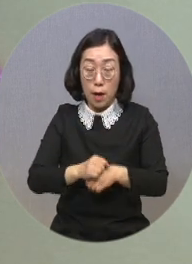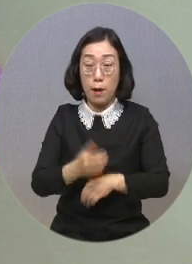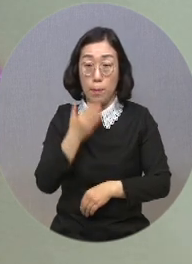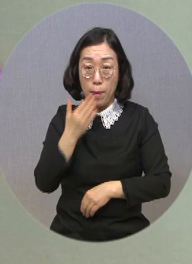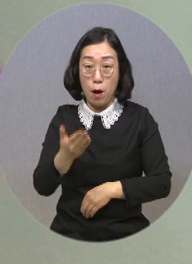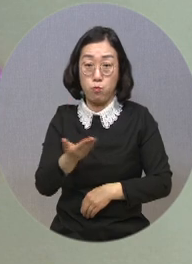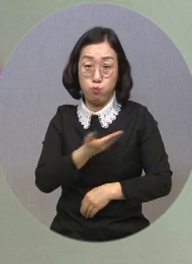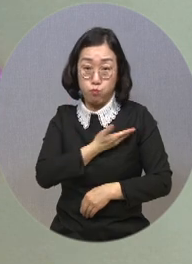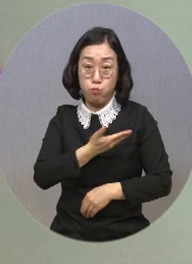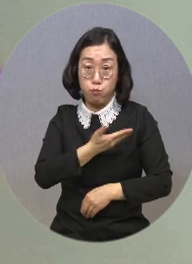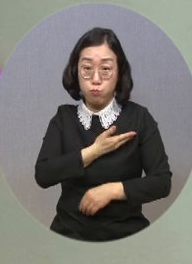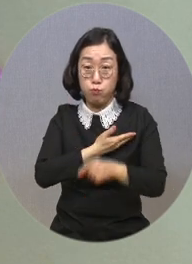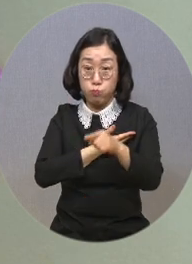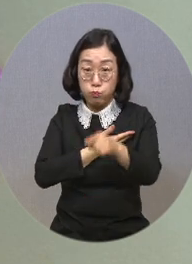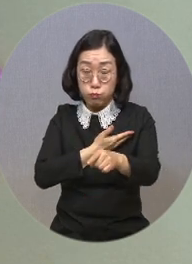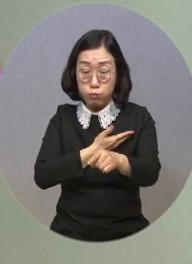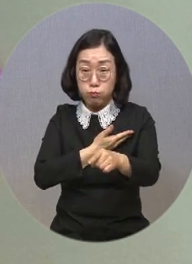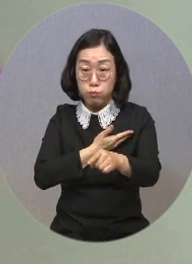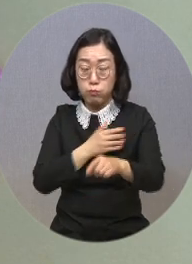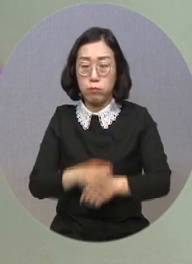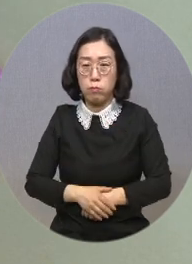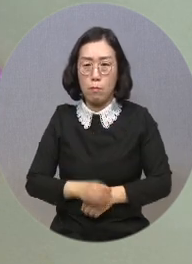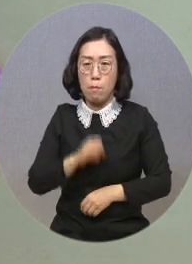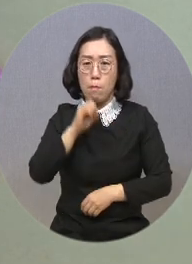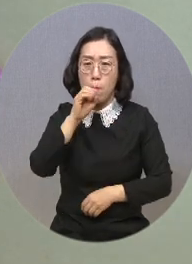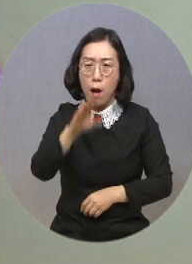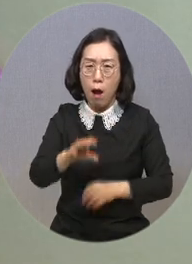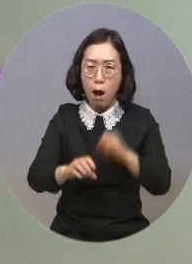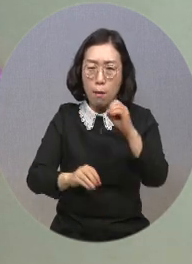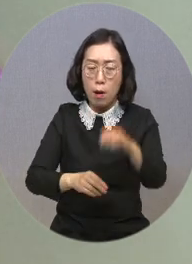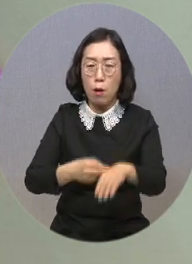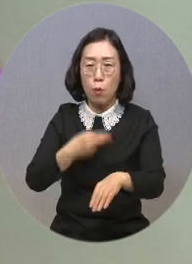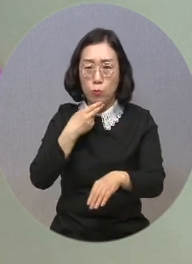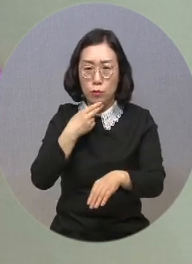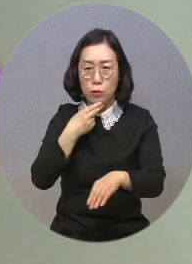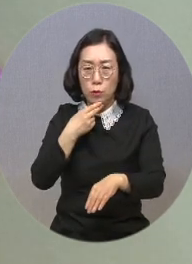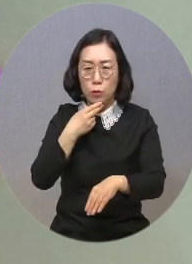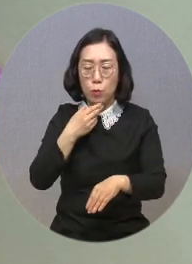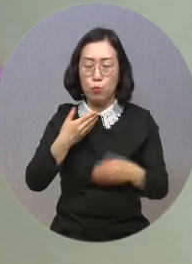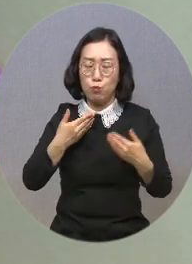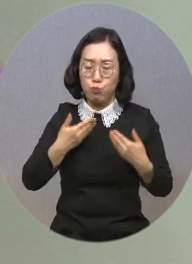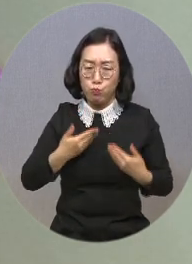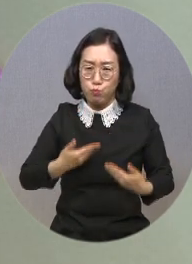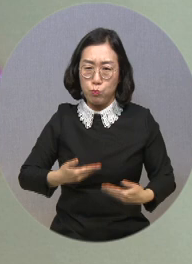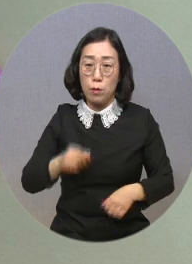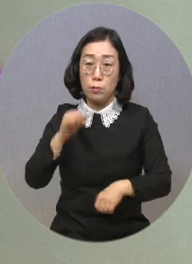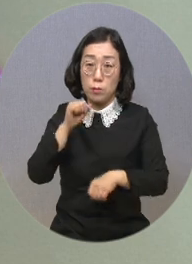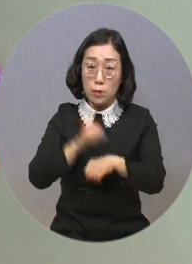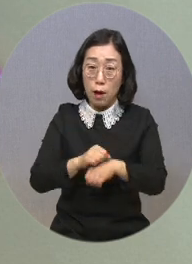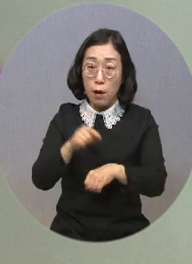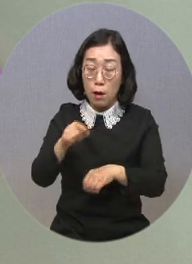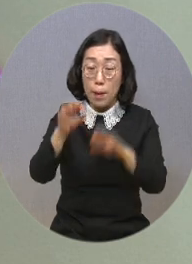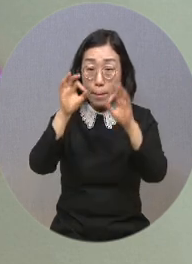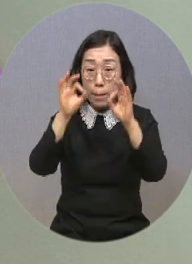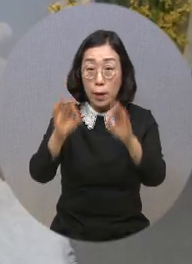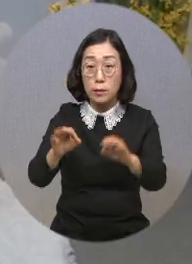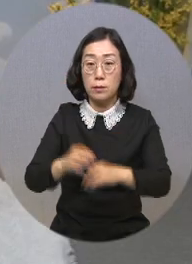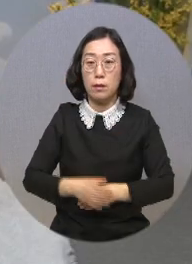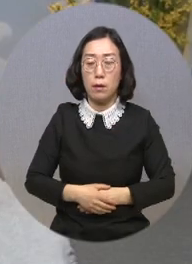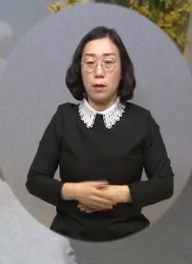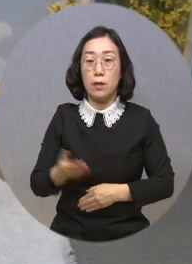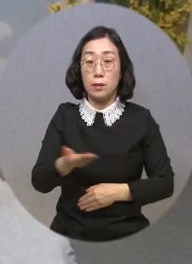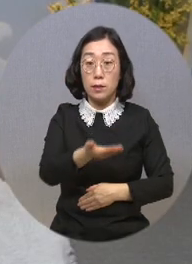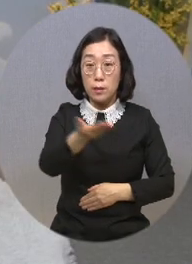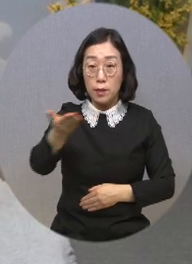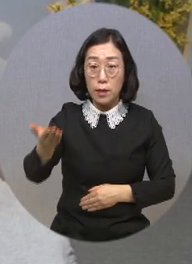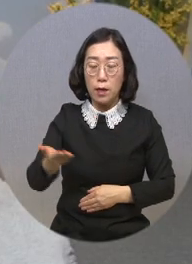본인 아픔을 말하지 못하고 그냥 묵묵히 시키는 일을 열심히 하는 그런 장애인들을 봤을 때 네. 그들이